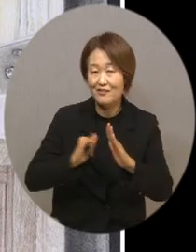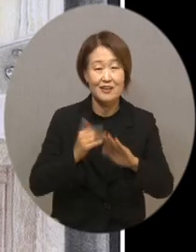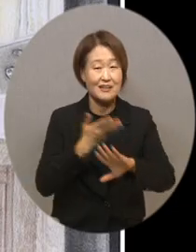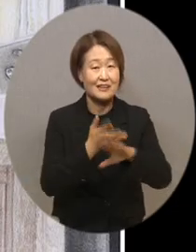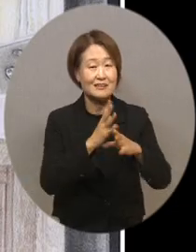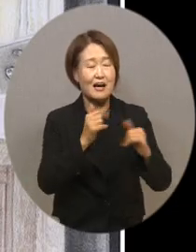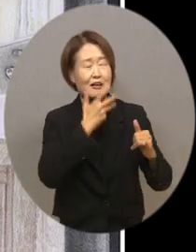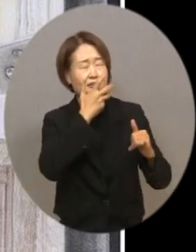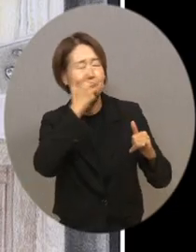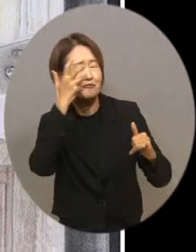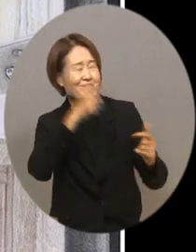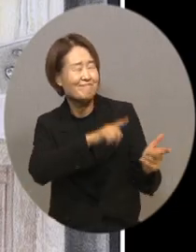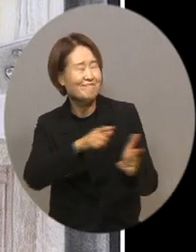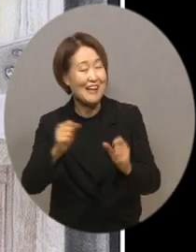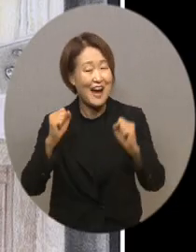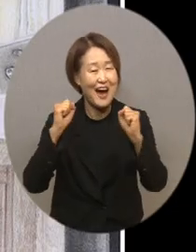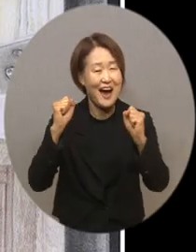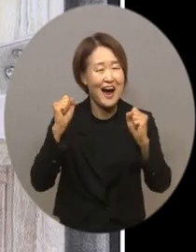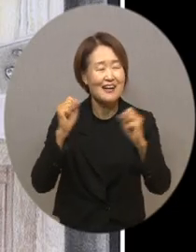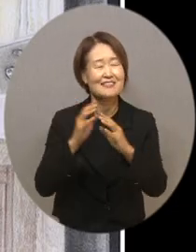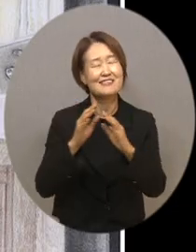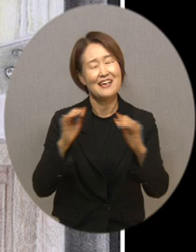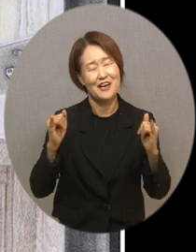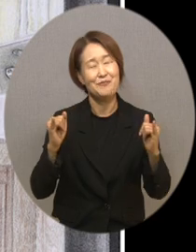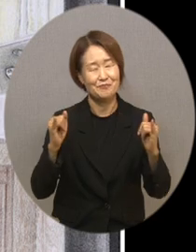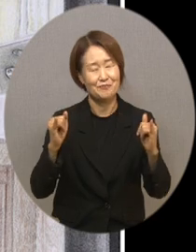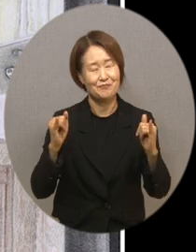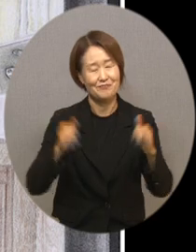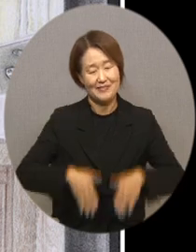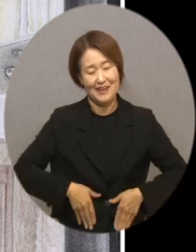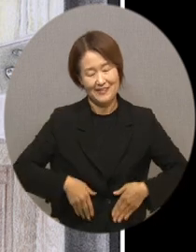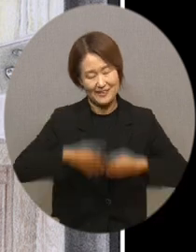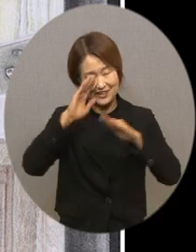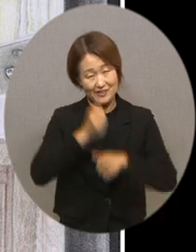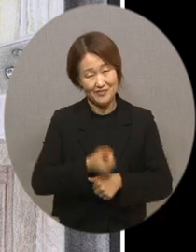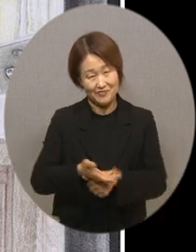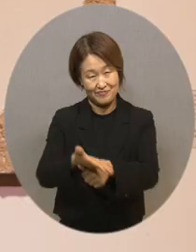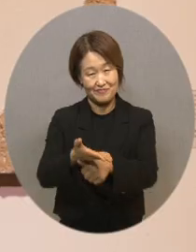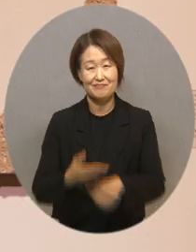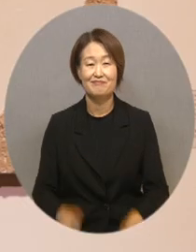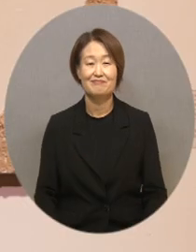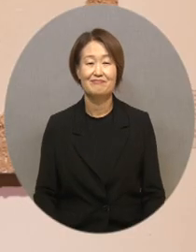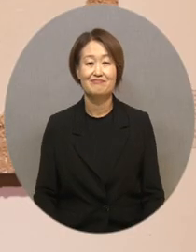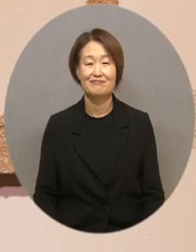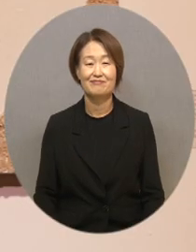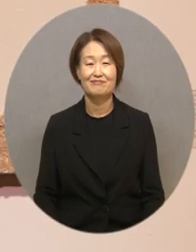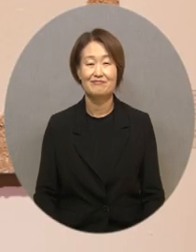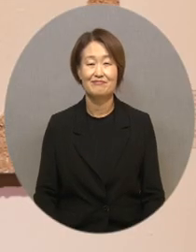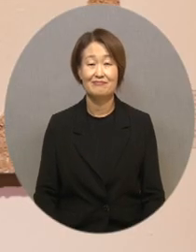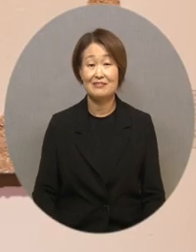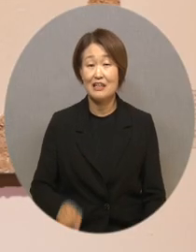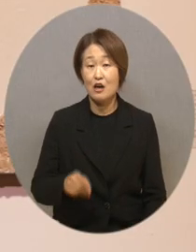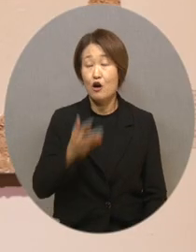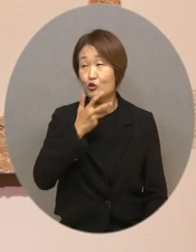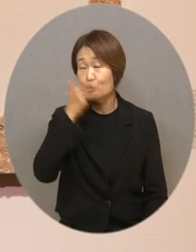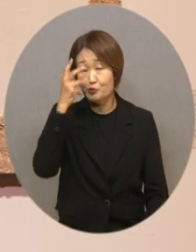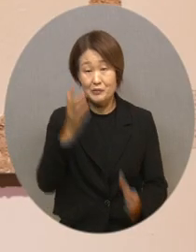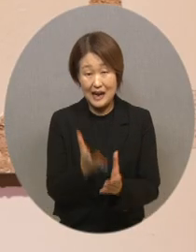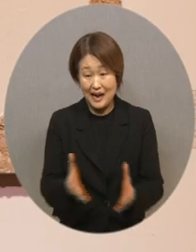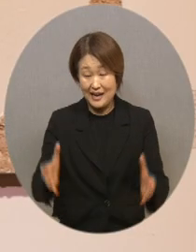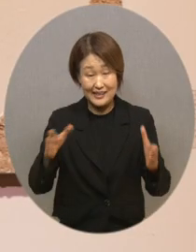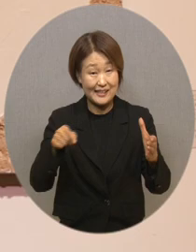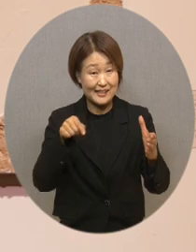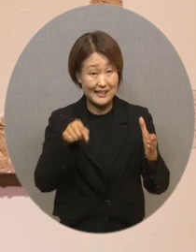타인들의 꿈을 응원하는 따뜻한 메시지를 전합니다. 작가의 연작인 꿈